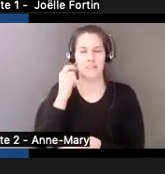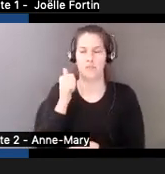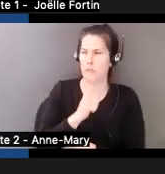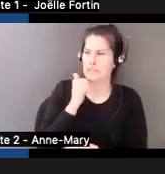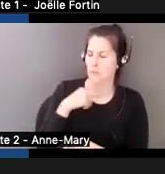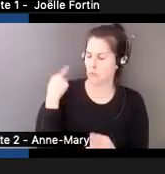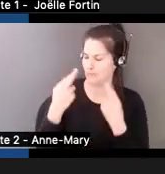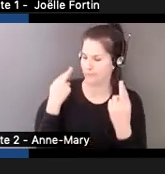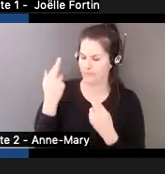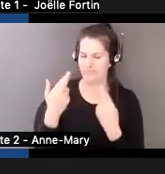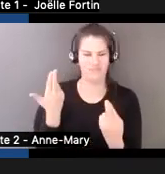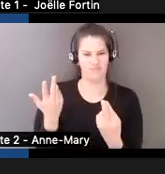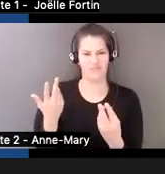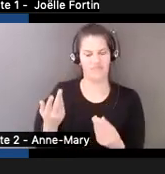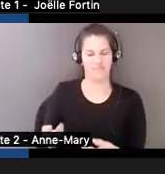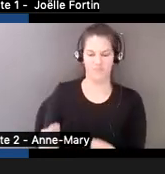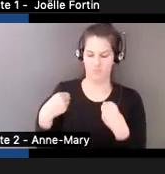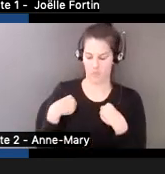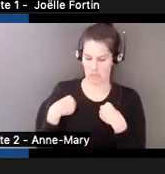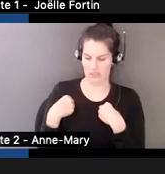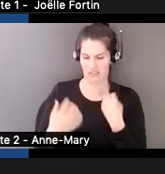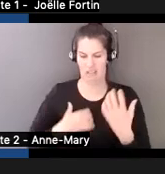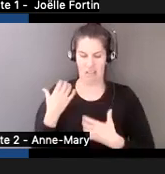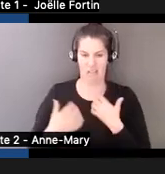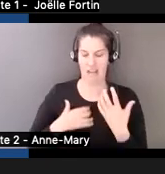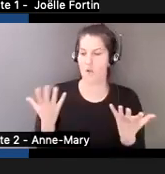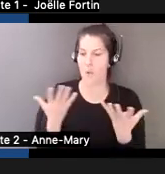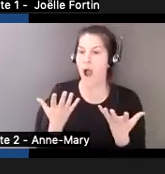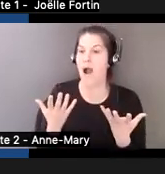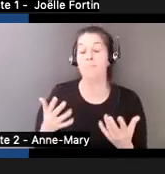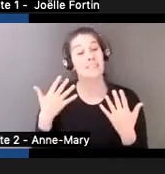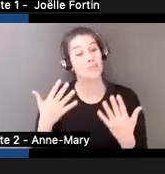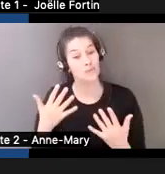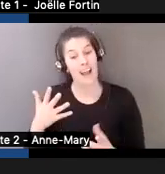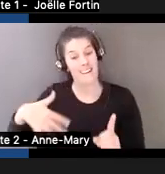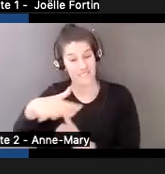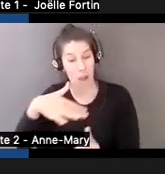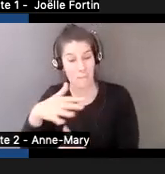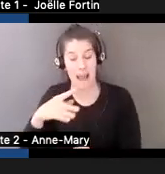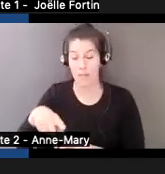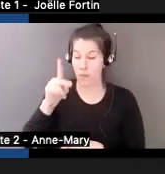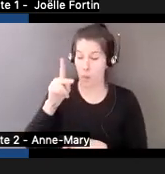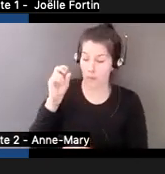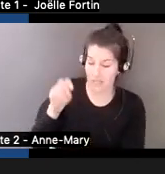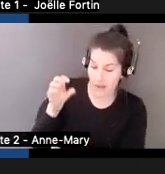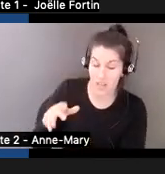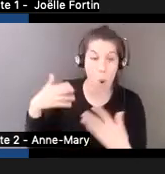quels sont les déclencheurs? Et très souvent, c'est l'environnement, trop de stimulation,